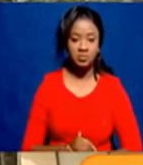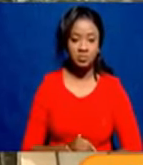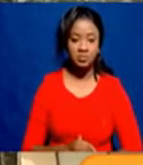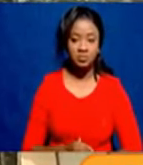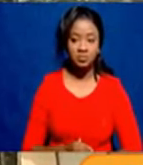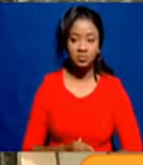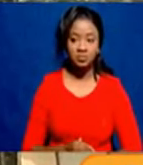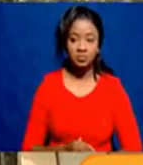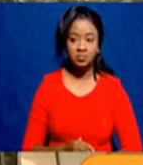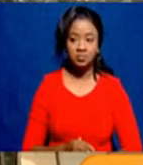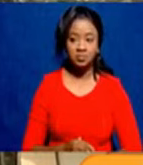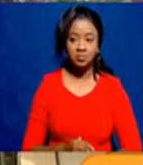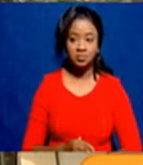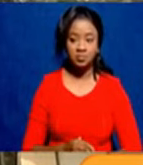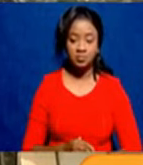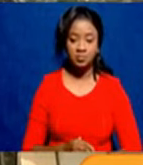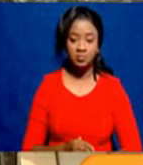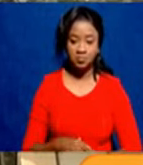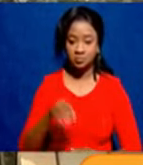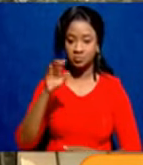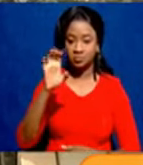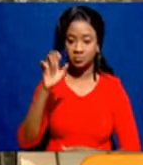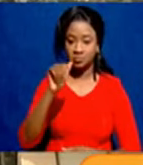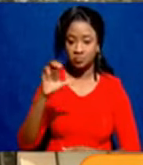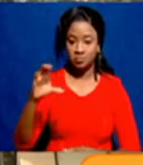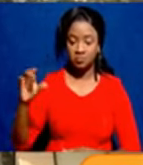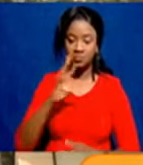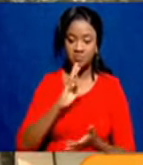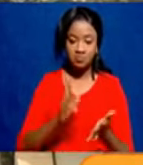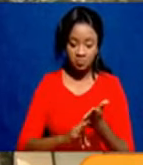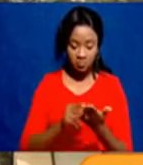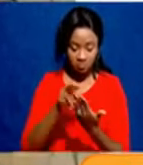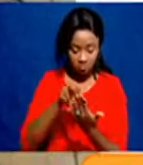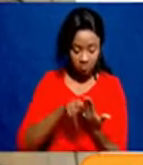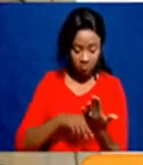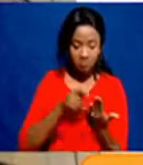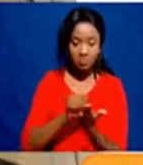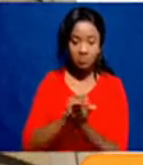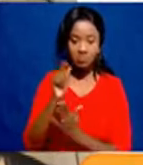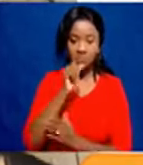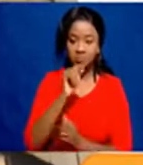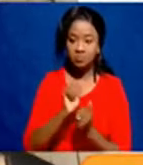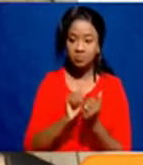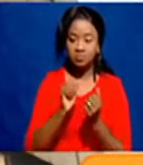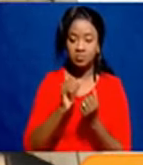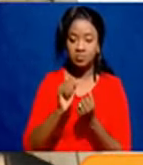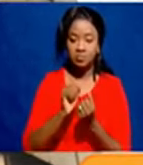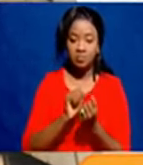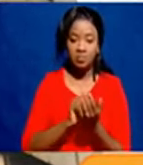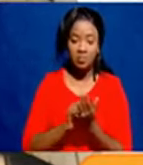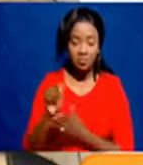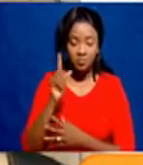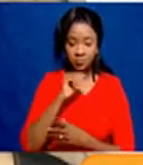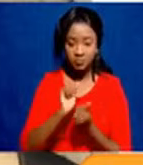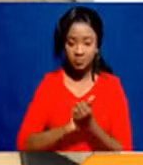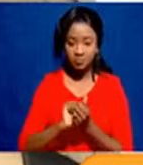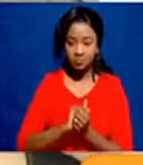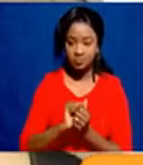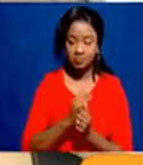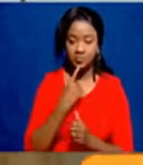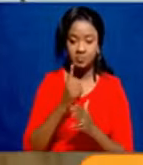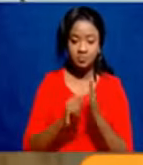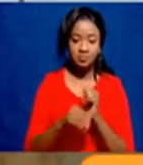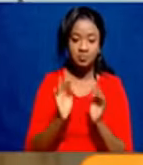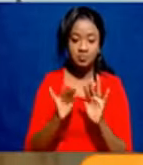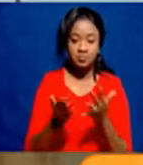Ripoti ya robo mwaka ya tume ya maadili na kupambana na ufisadi ambayo ilichapishwa Ijumaa inaeleza jinsi mamilioni ya pesa